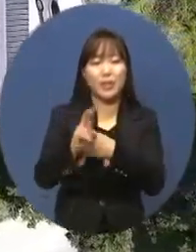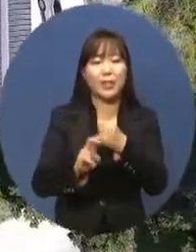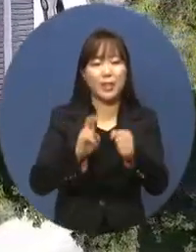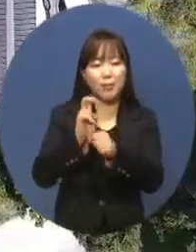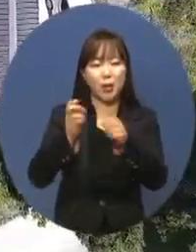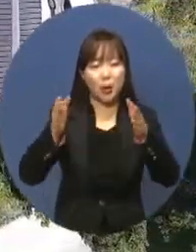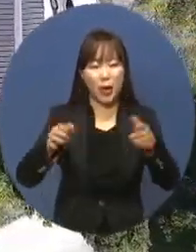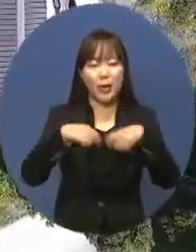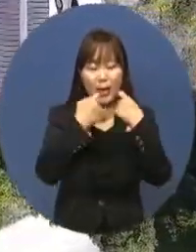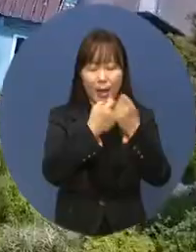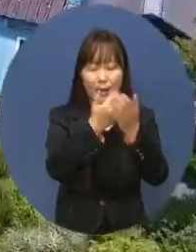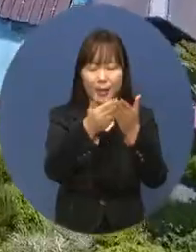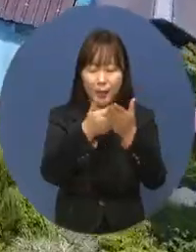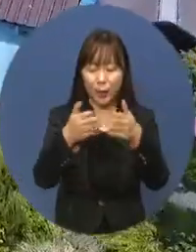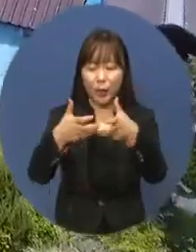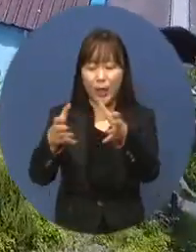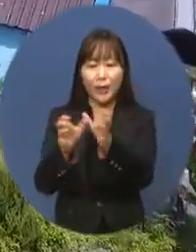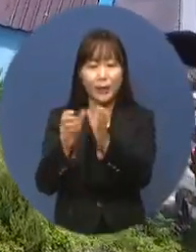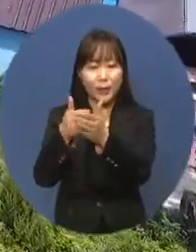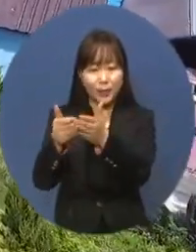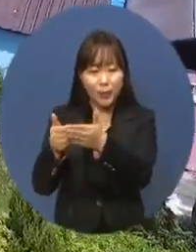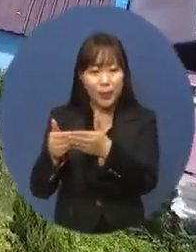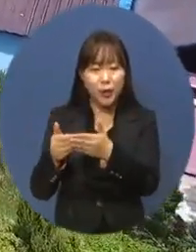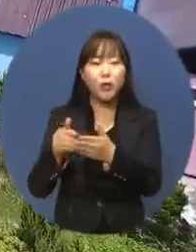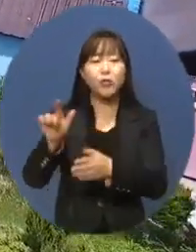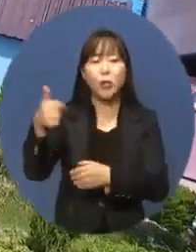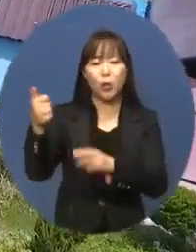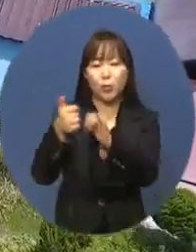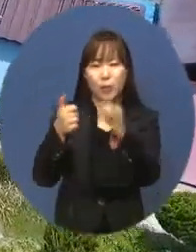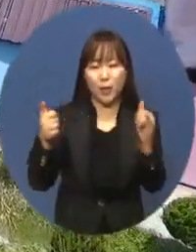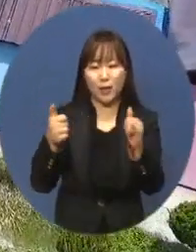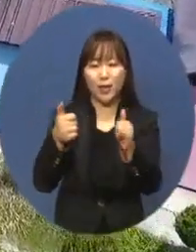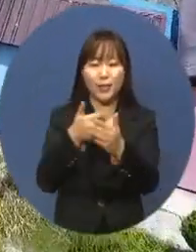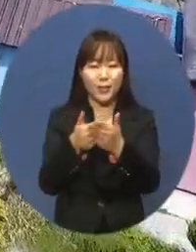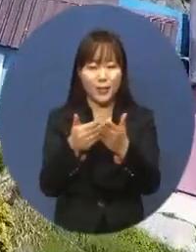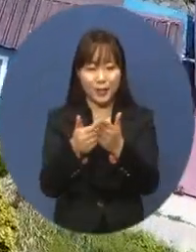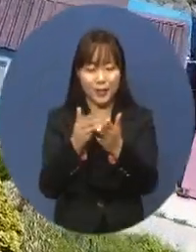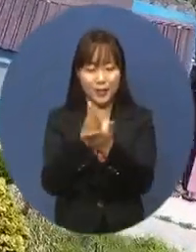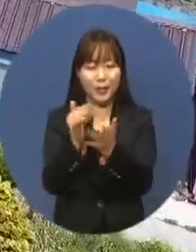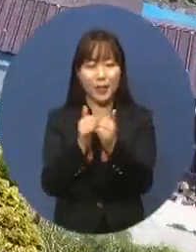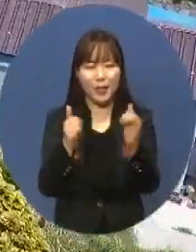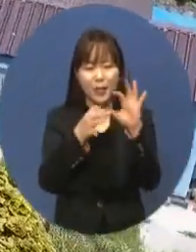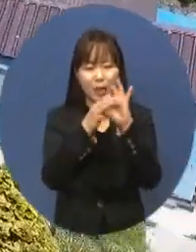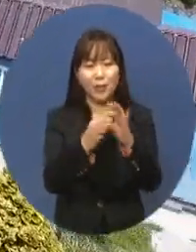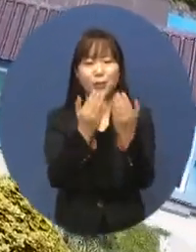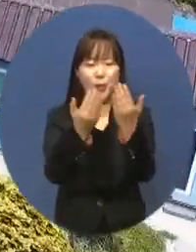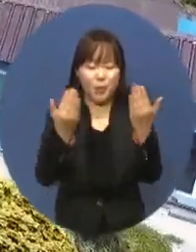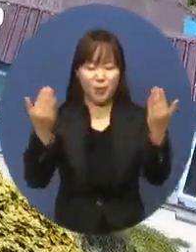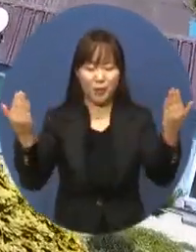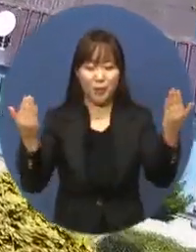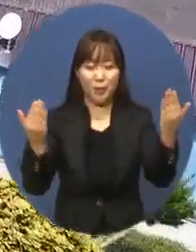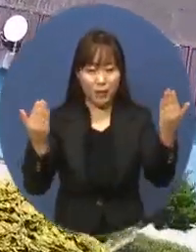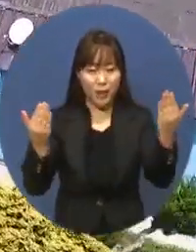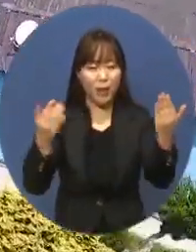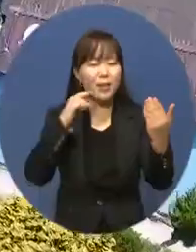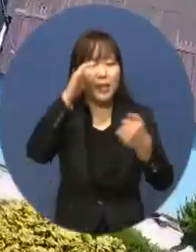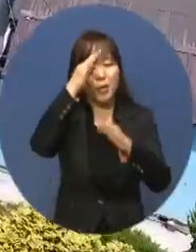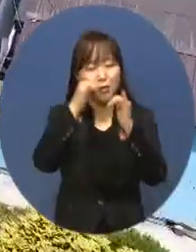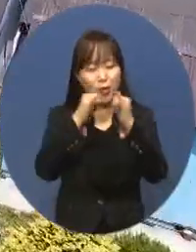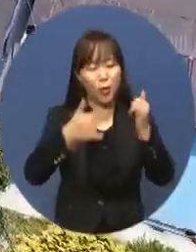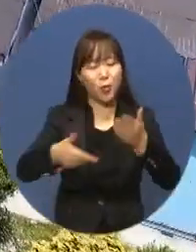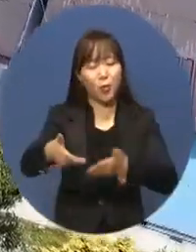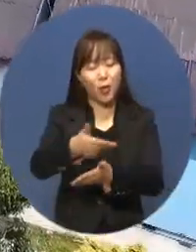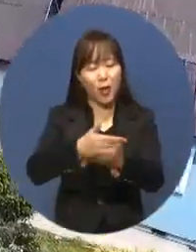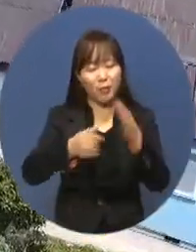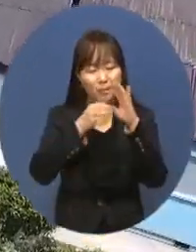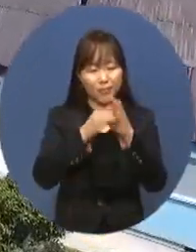년간 개인전과 단체전 등 650여 명의 작가들과 끊임없이 전시회를 열어 예술적